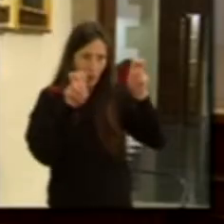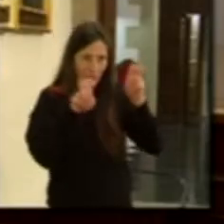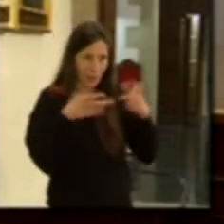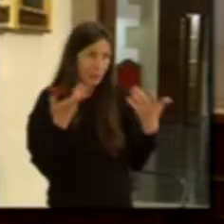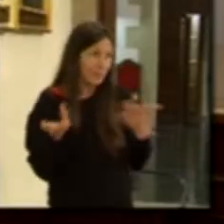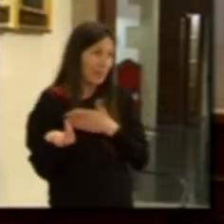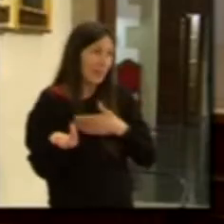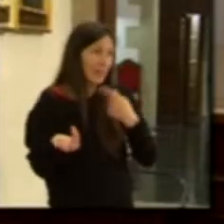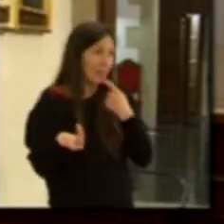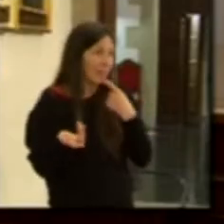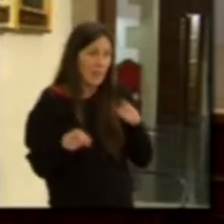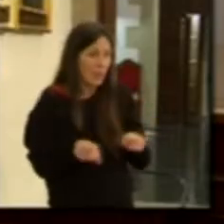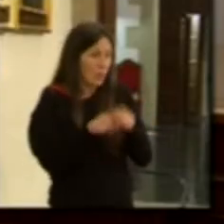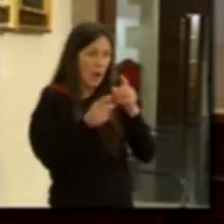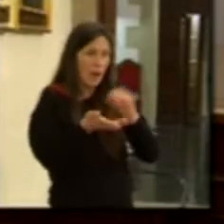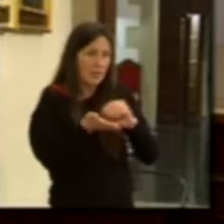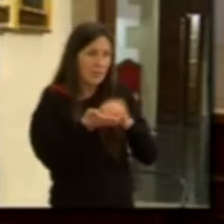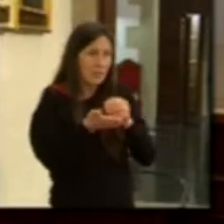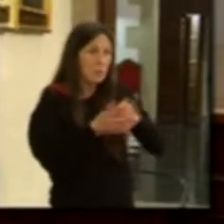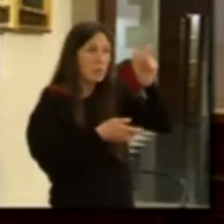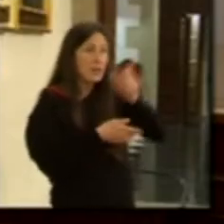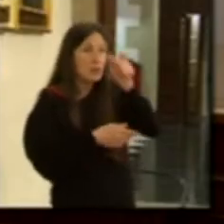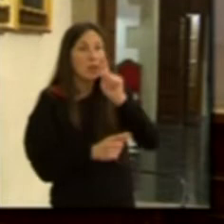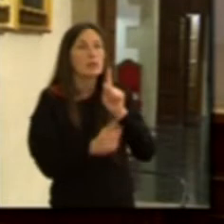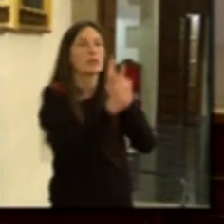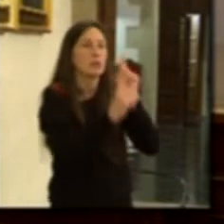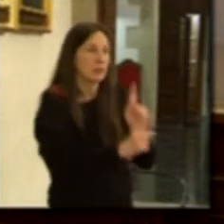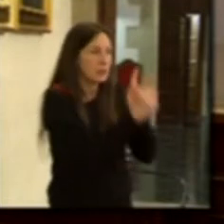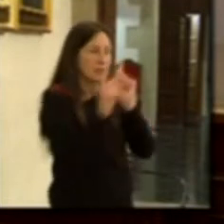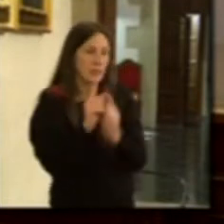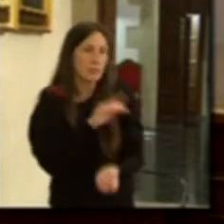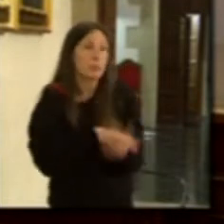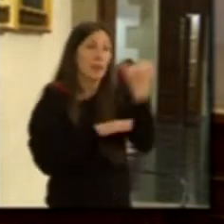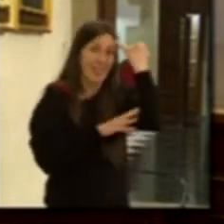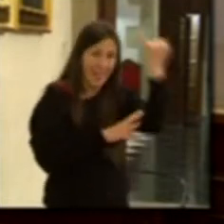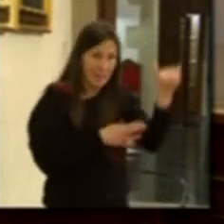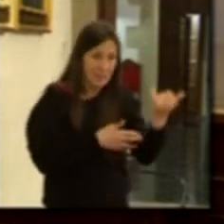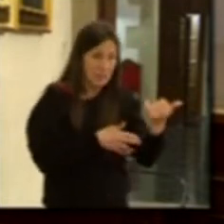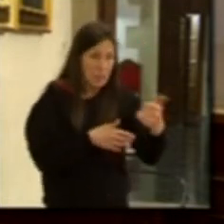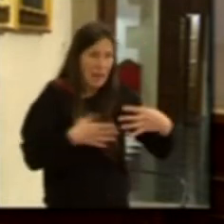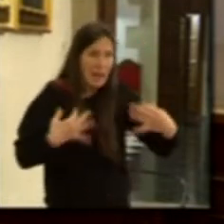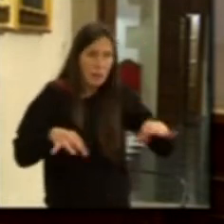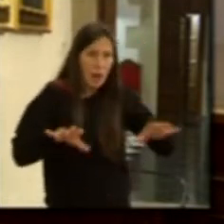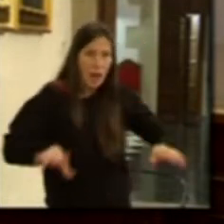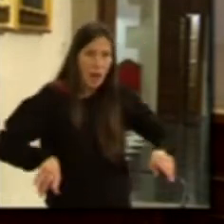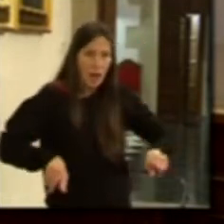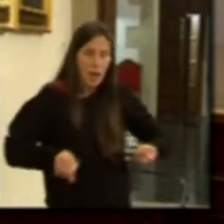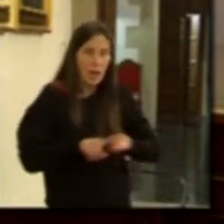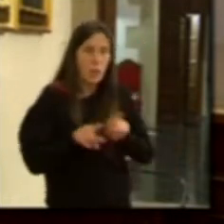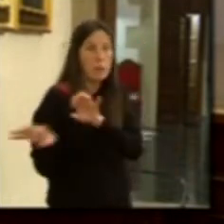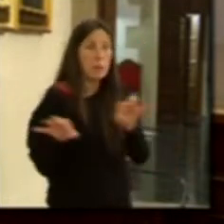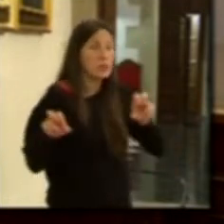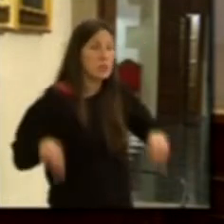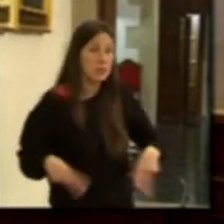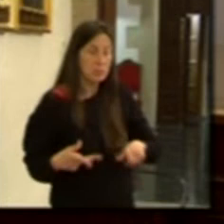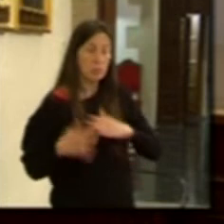troba i sorgeixen les idees. Aquestes trobades sovint són espontànies. La pandèmia no ens permet